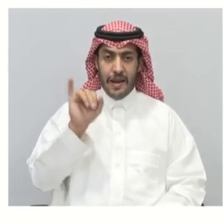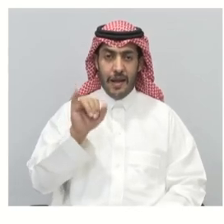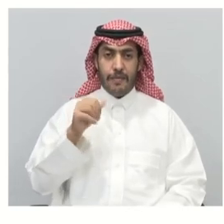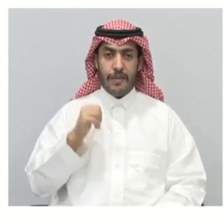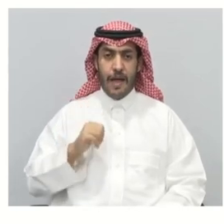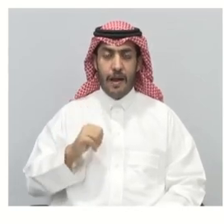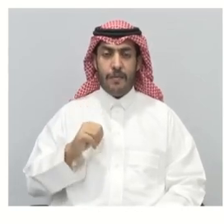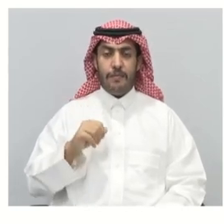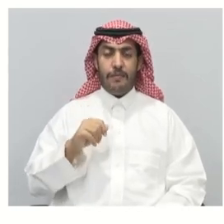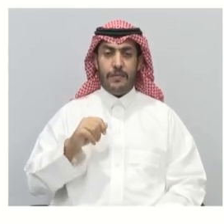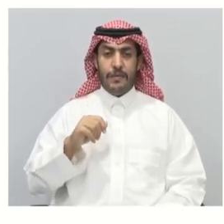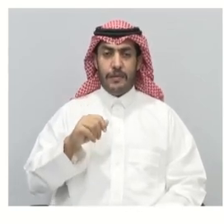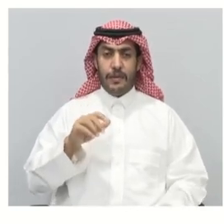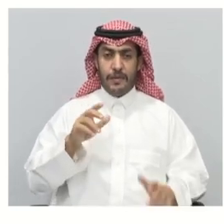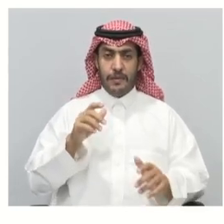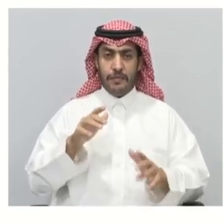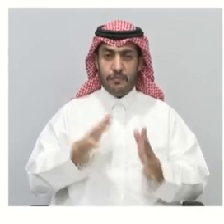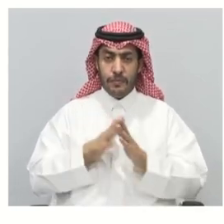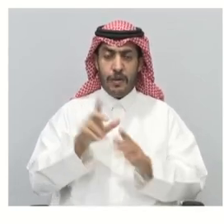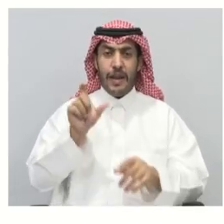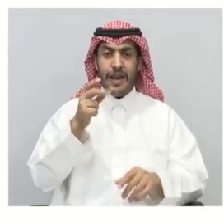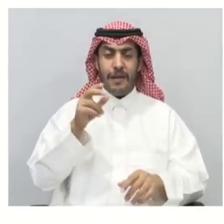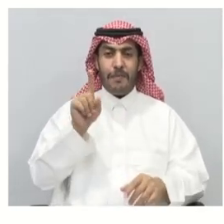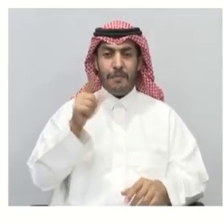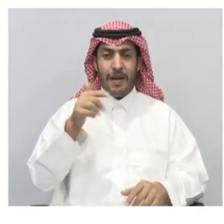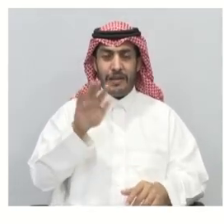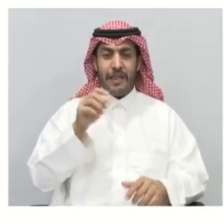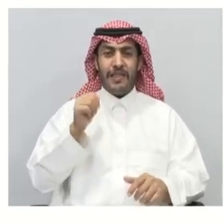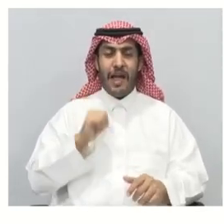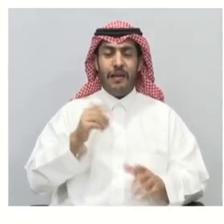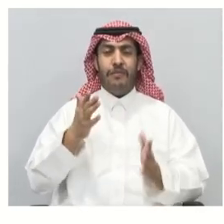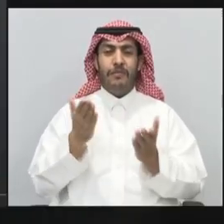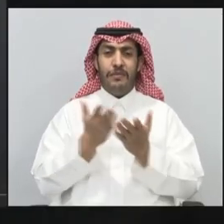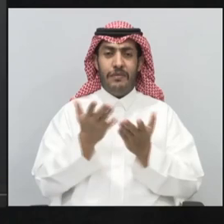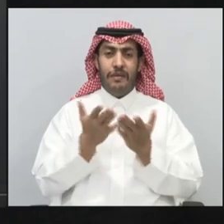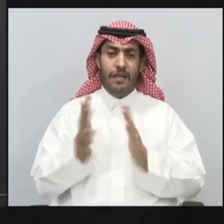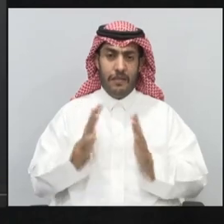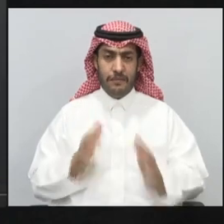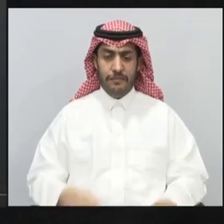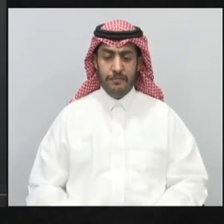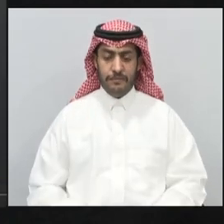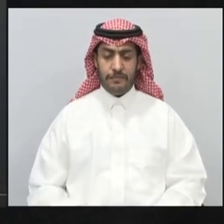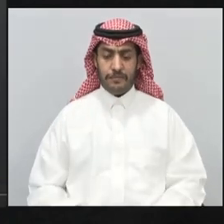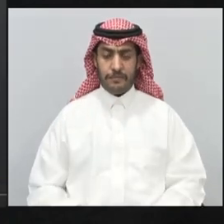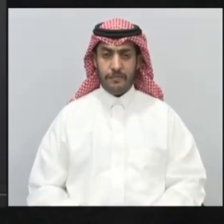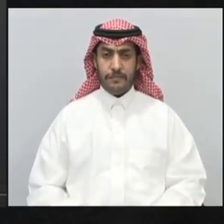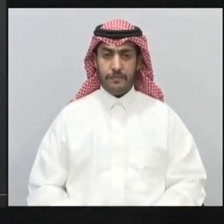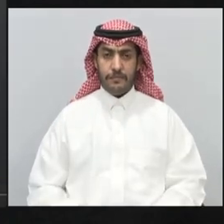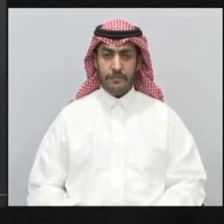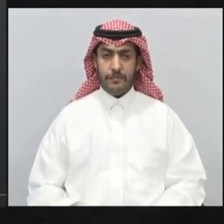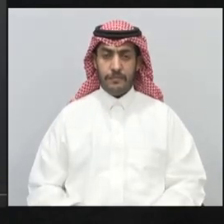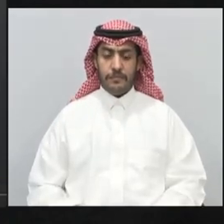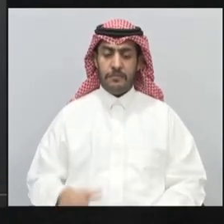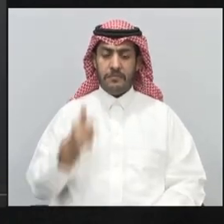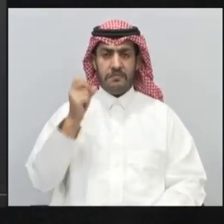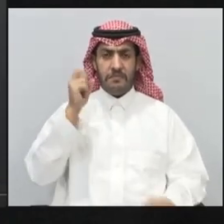بئس الطالب المهمل ايضا بئس الطالب المؤمن وهكذا في بامكانك ايضا ان تاتي بامثله